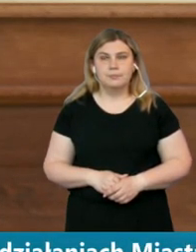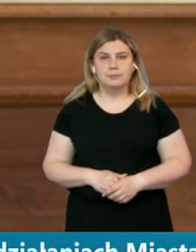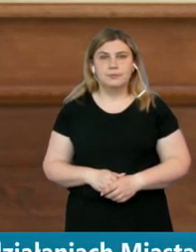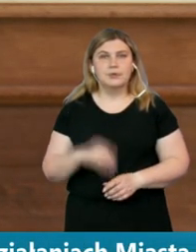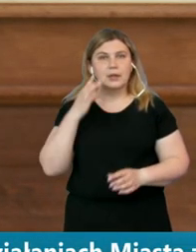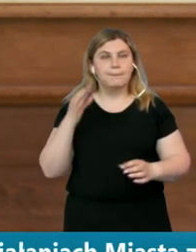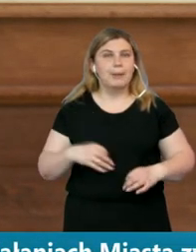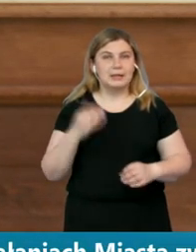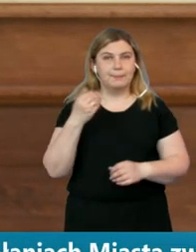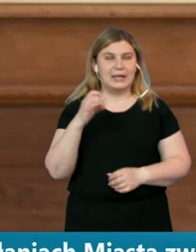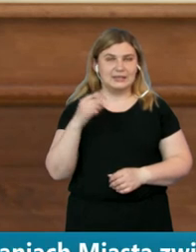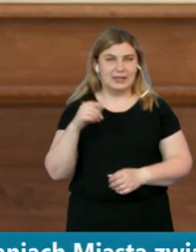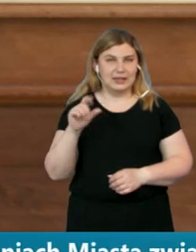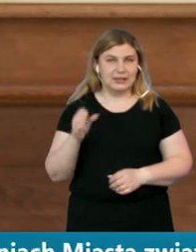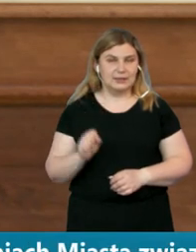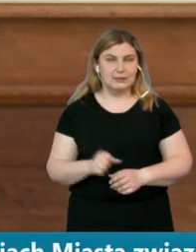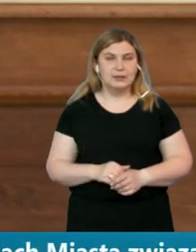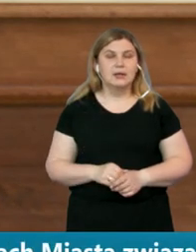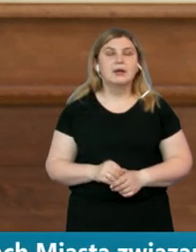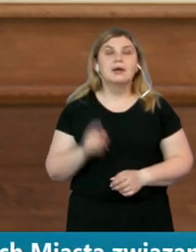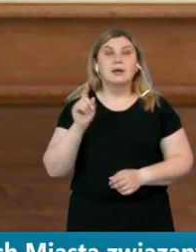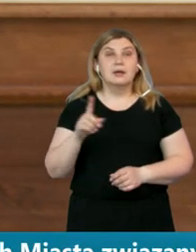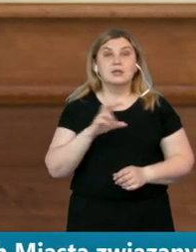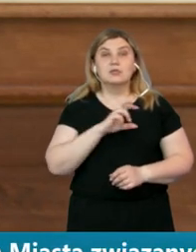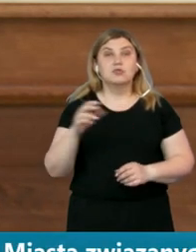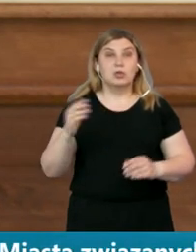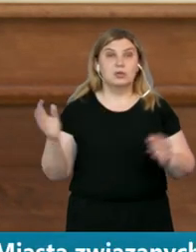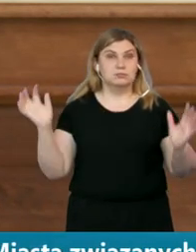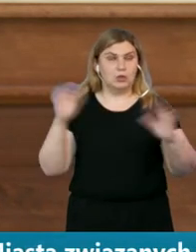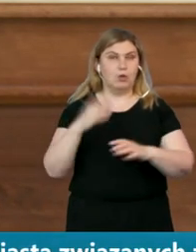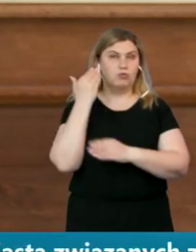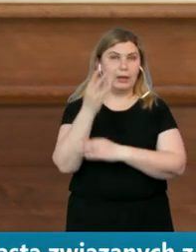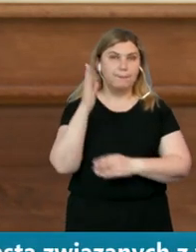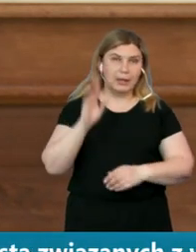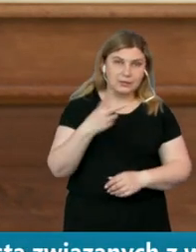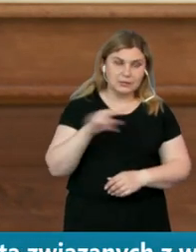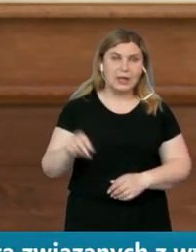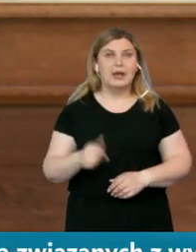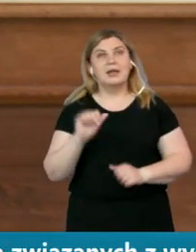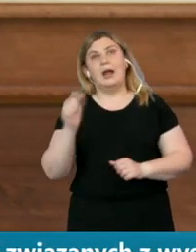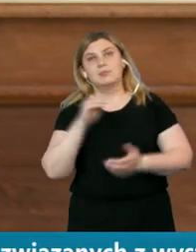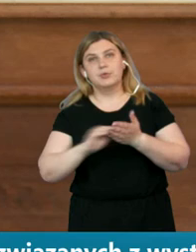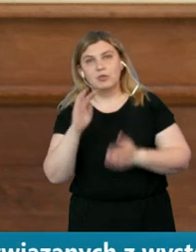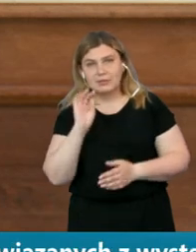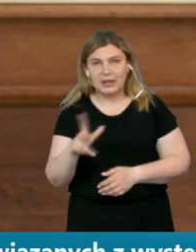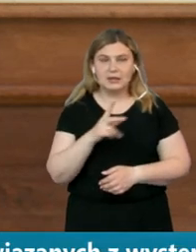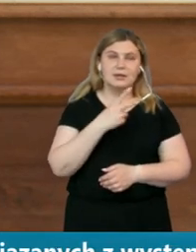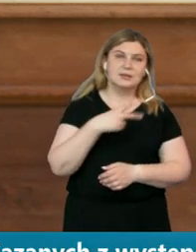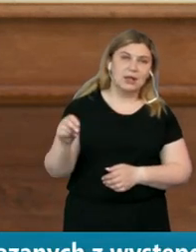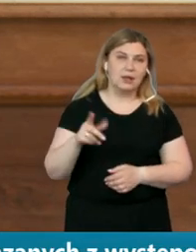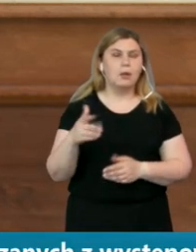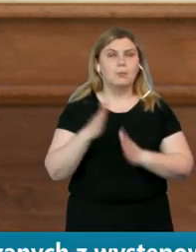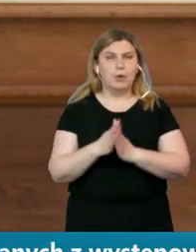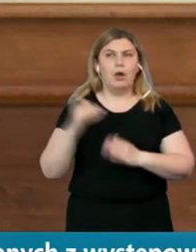Pani Magdalena. Panie Prezydencie, czy zlot żaglowców będzie w tym roku, czy nie? Bo raz piszą, że tak, raz, że nie. Mógłby Pan ostatecznie